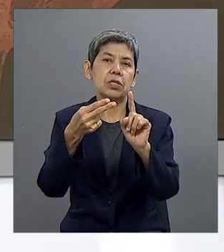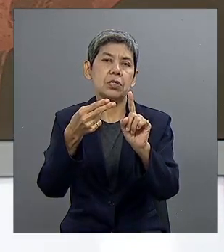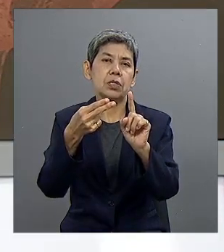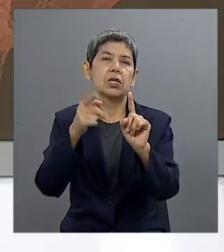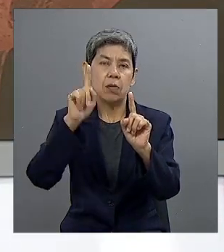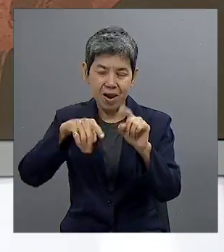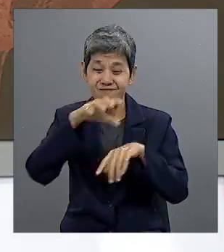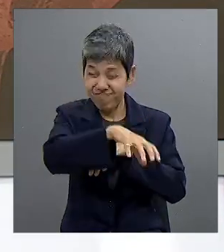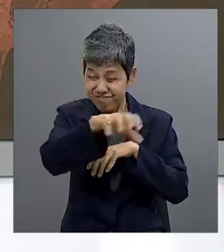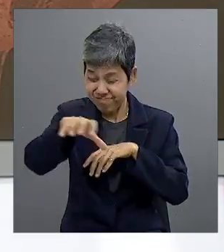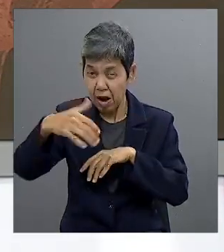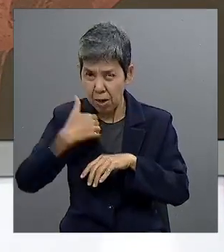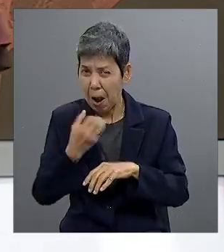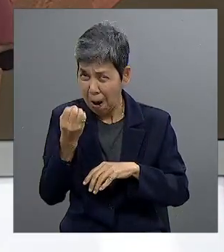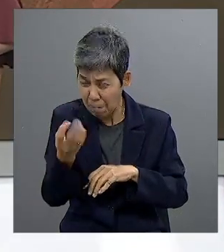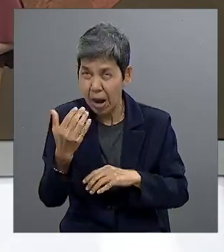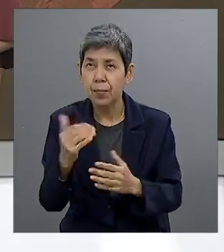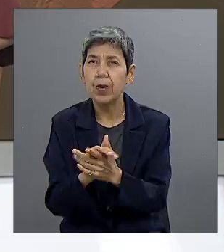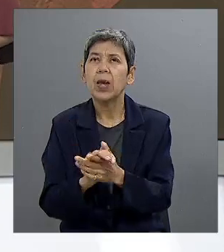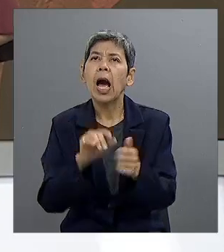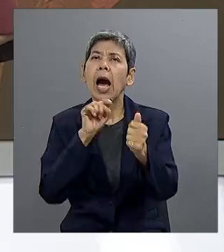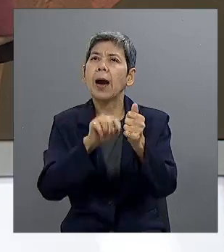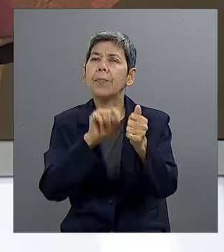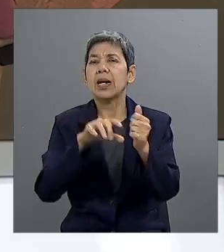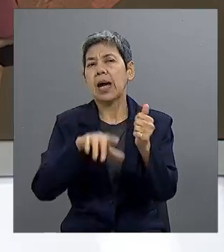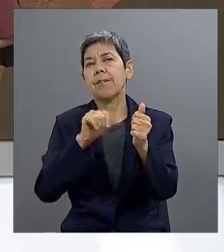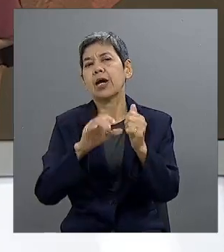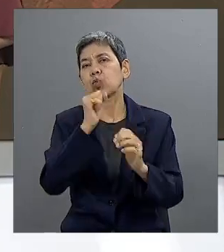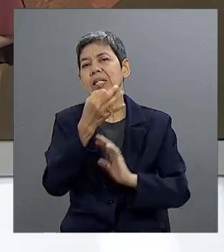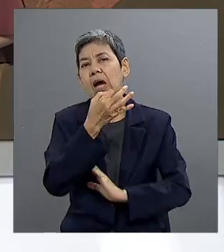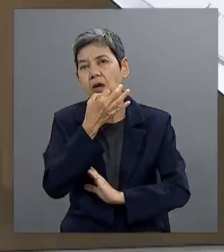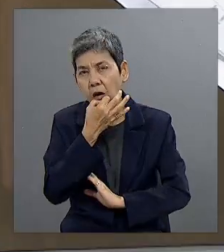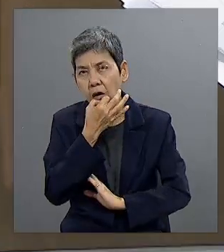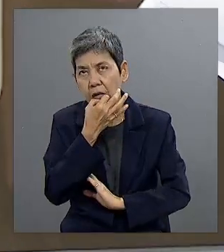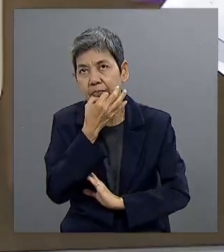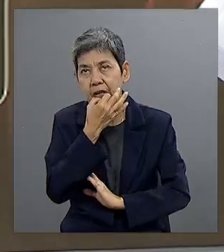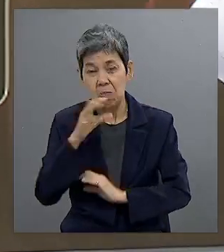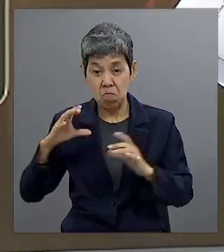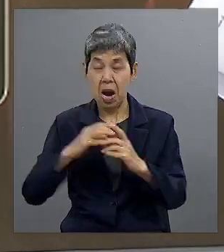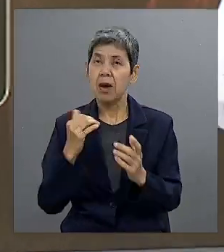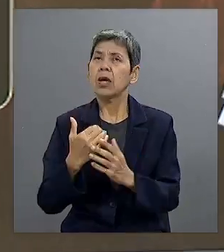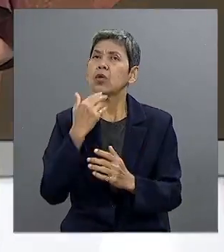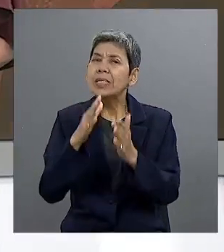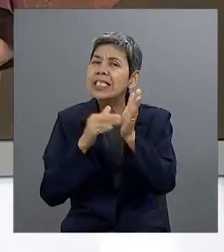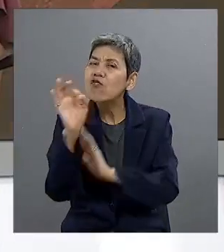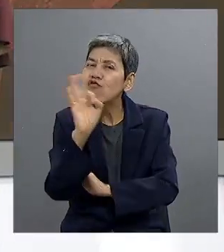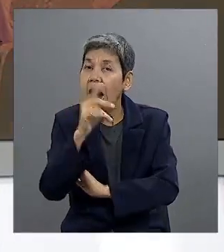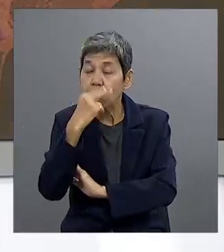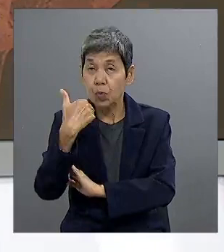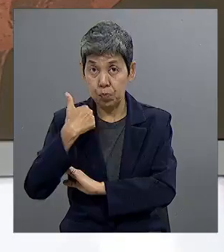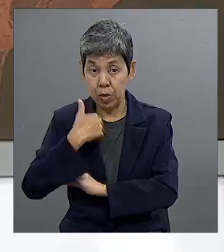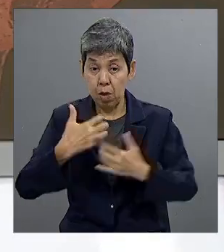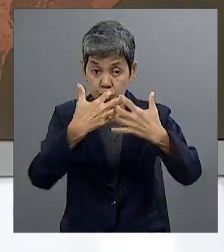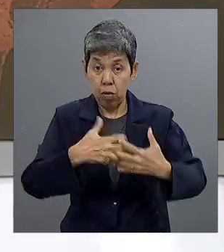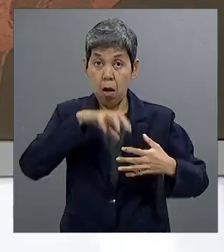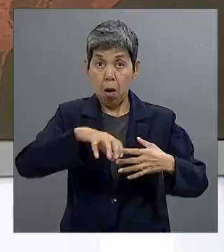จำนวนมานะอยู่ที่บริเวณของอำเภอเมืองสมุทรสาครชั้นโซนนี้นะคะโดยจำนวนแรงงานแต่ละโรงงานมีตั้ง